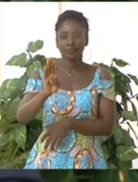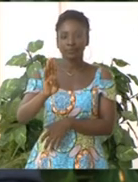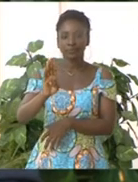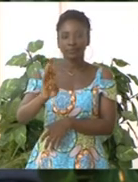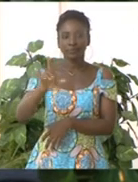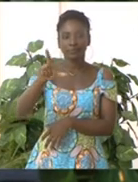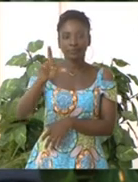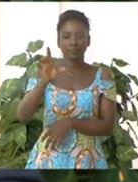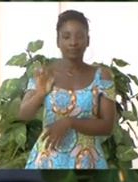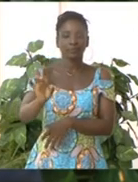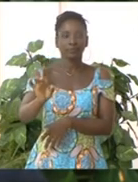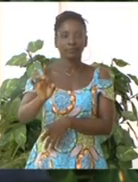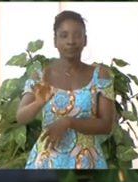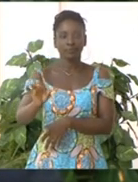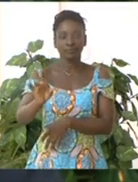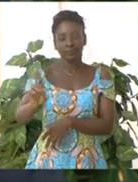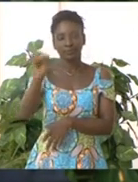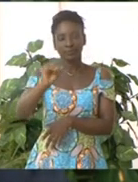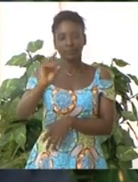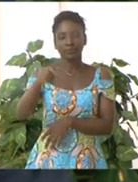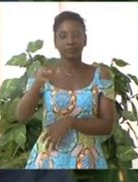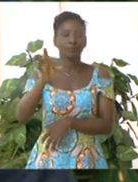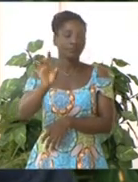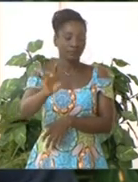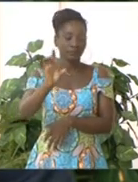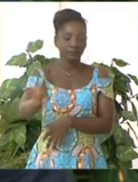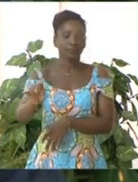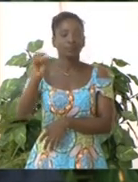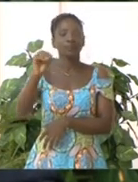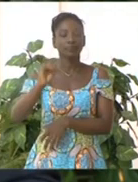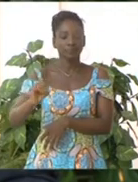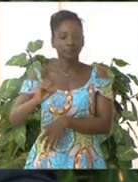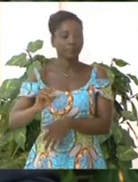28 soit 0,88 pour ça